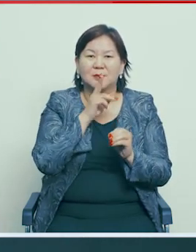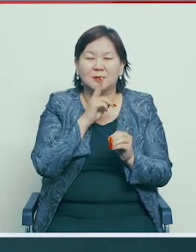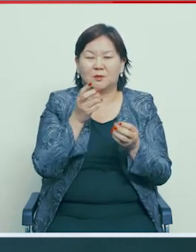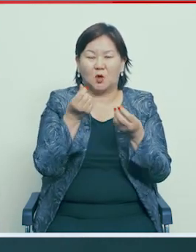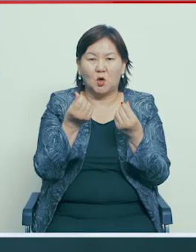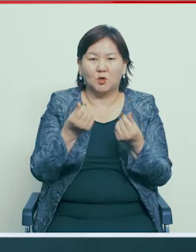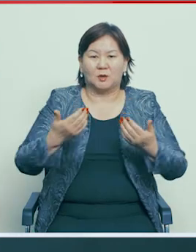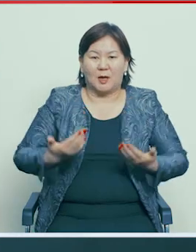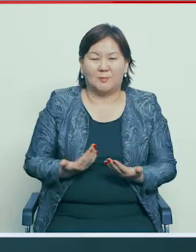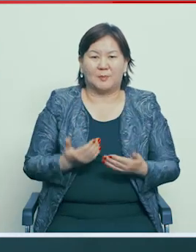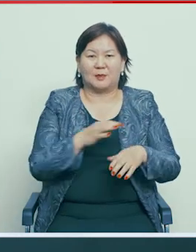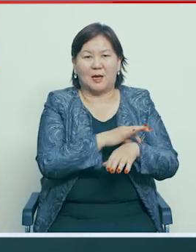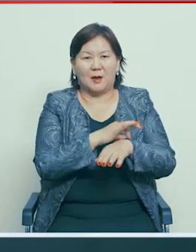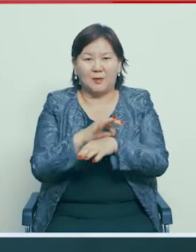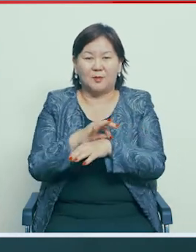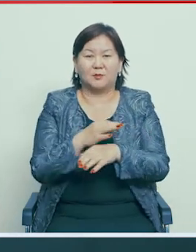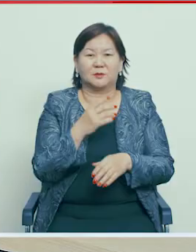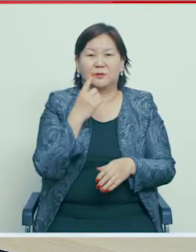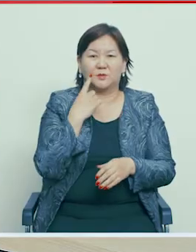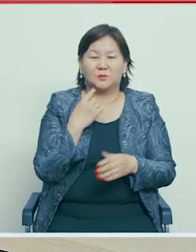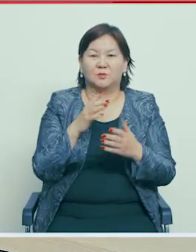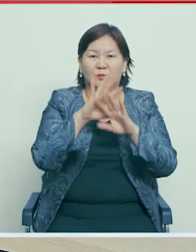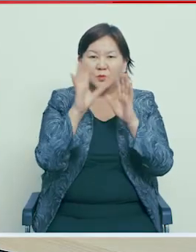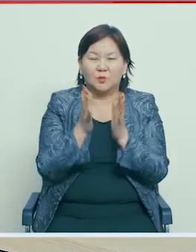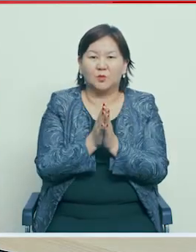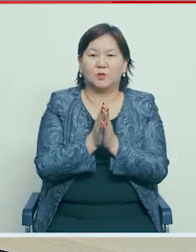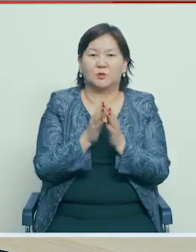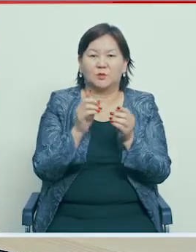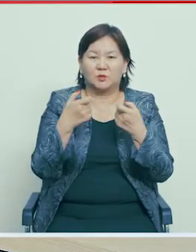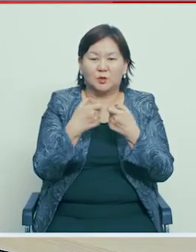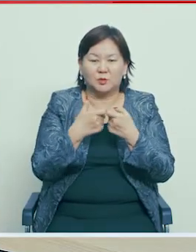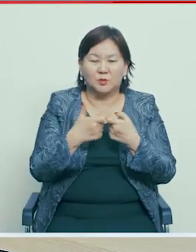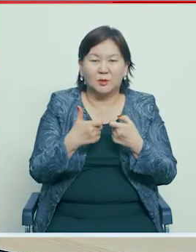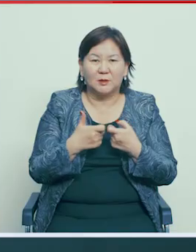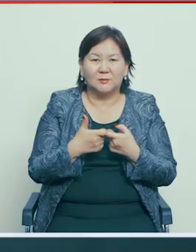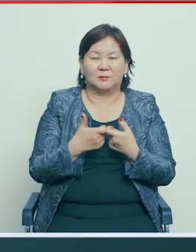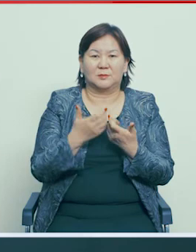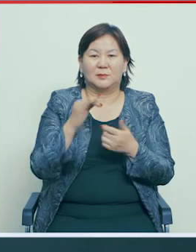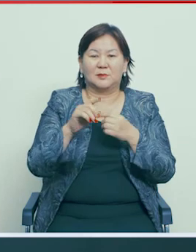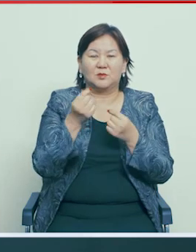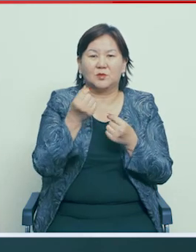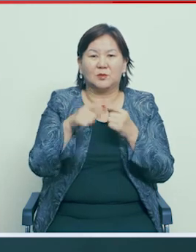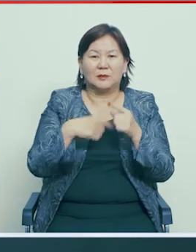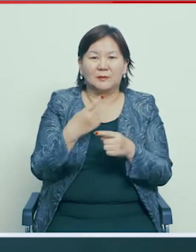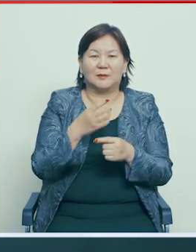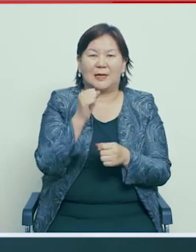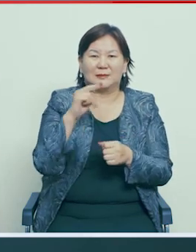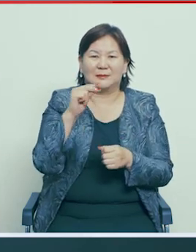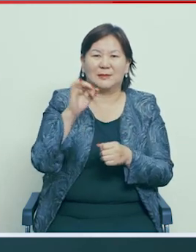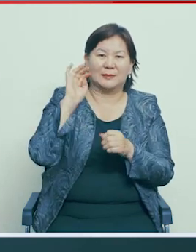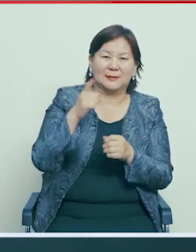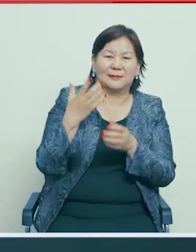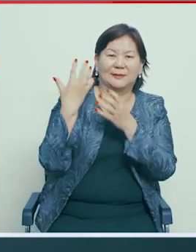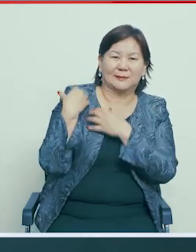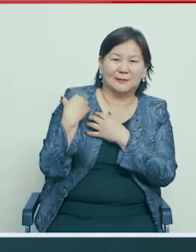орлоготой тий өөрийнхөө амьдралыг аваа явж байгаа одоо бүхэл юмаа ингээд зохицуулаа явж байгаа бас илүү ч бас ингээд заримдаа бол ачааллыг ингээд